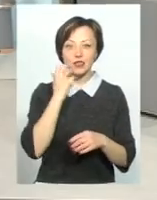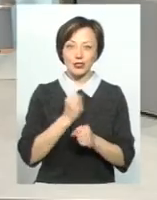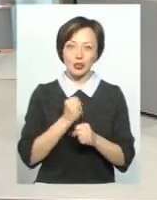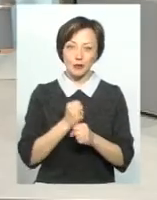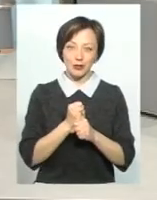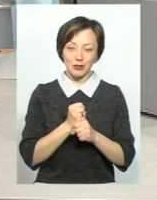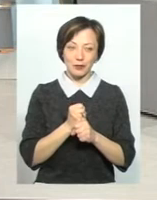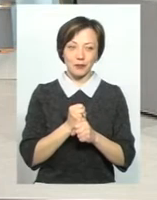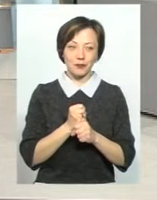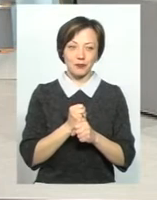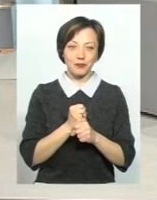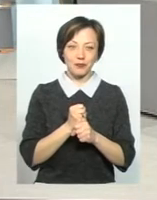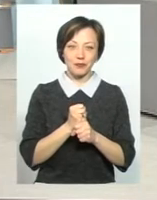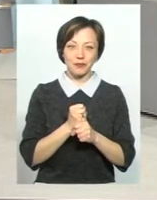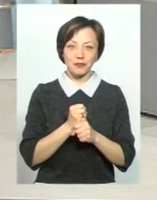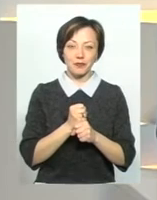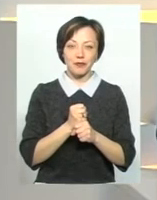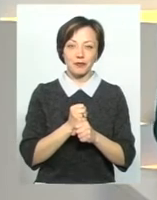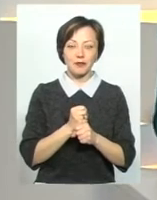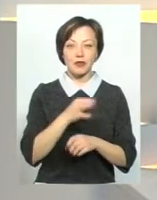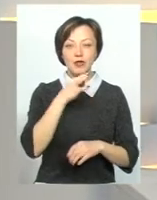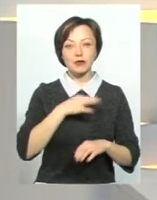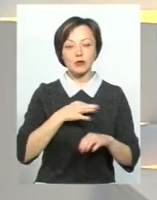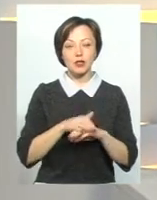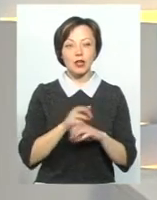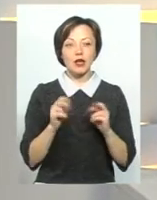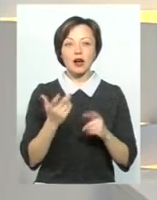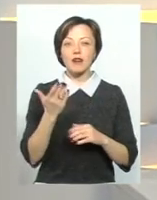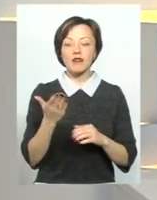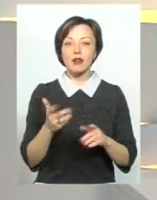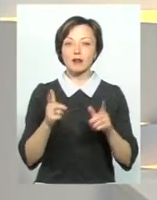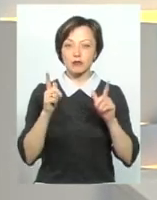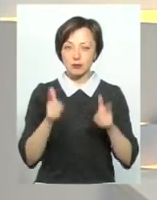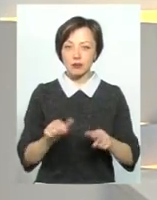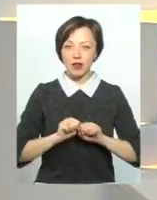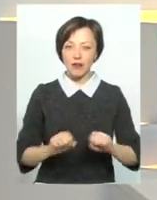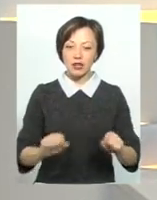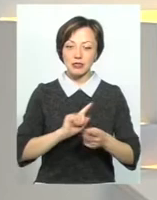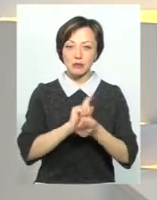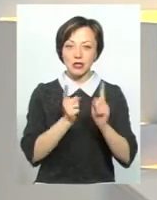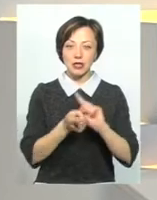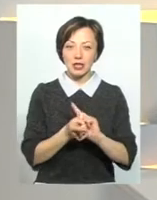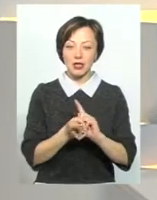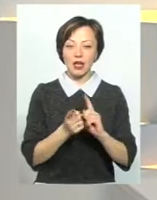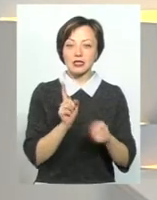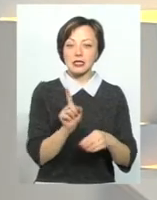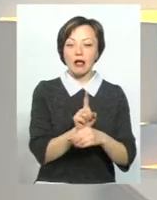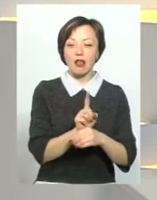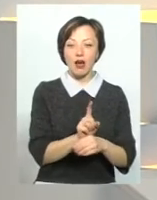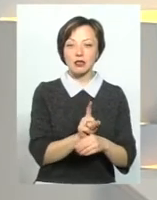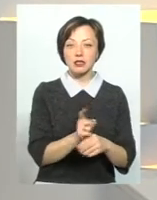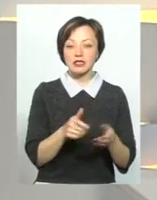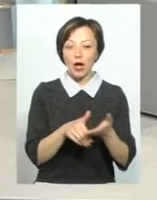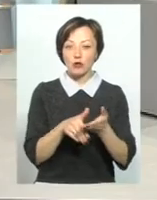робота. Безперечно. А скажіть, будь ласка, а як же ви зважилися от змінити такі вже стандартні засоби догляду